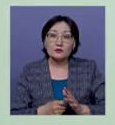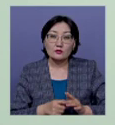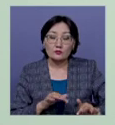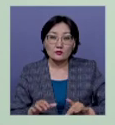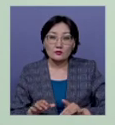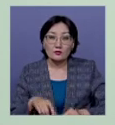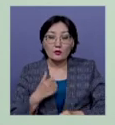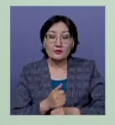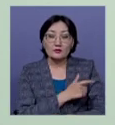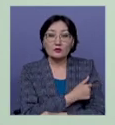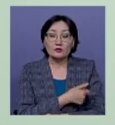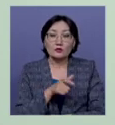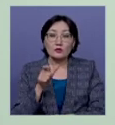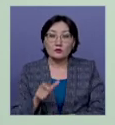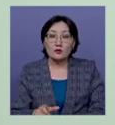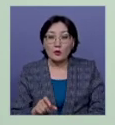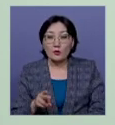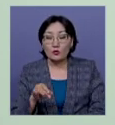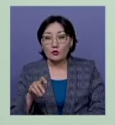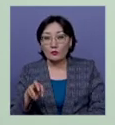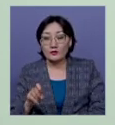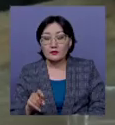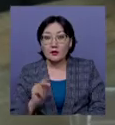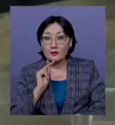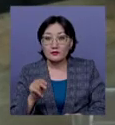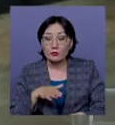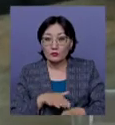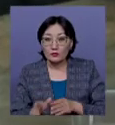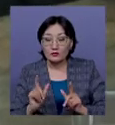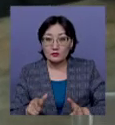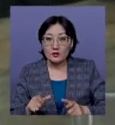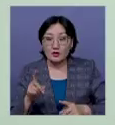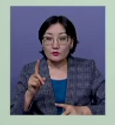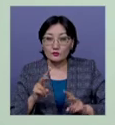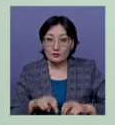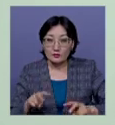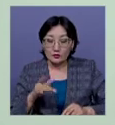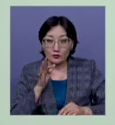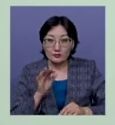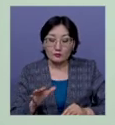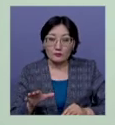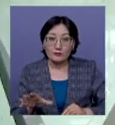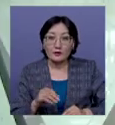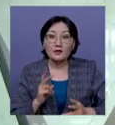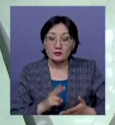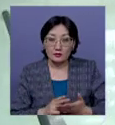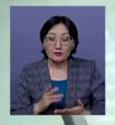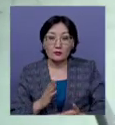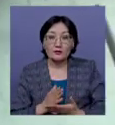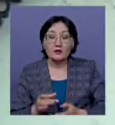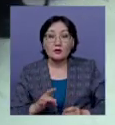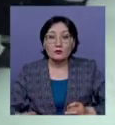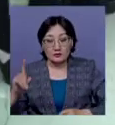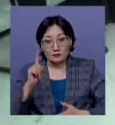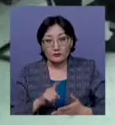бас дәрігер Құрман әлі тағылған айыпты толығымен мойындап, тергеу кезінде дәлін тапты. Аудандағы